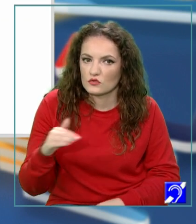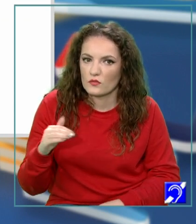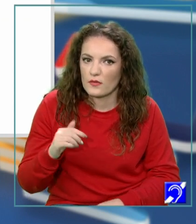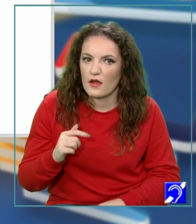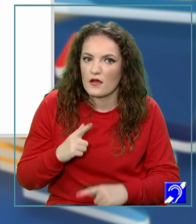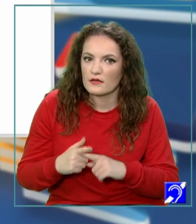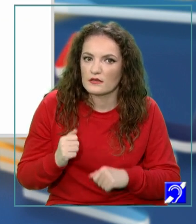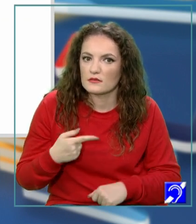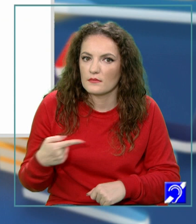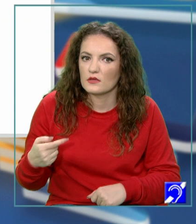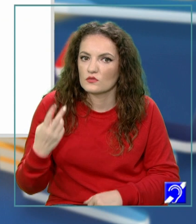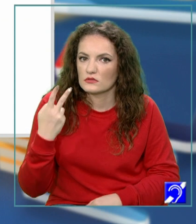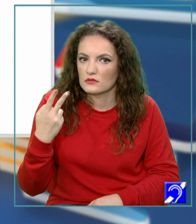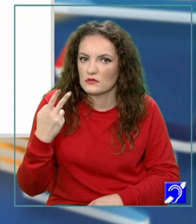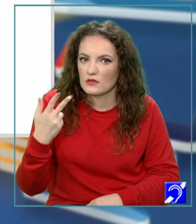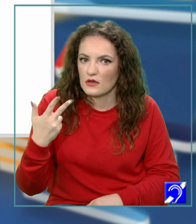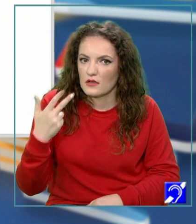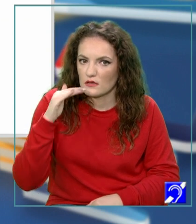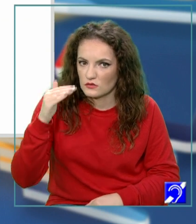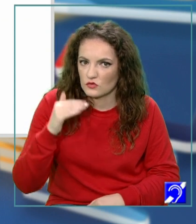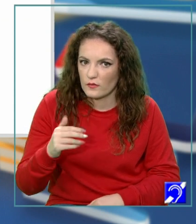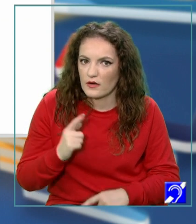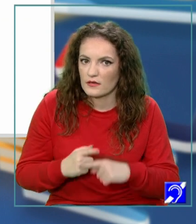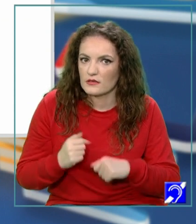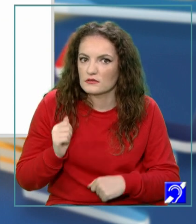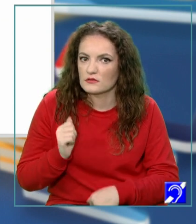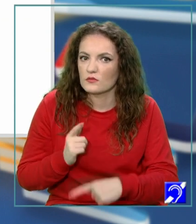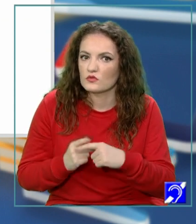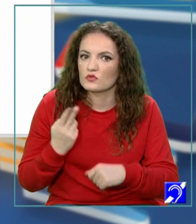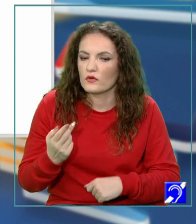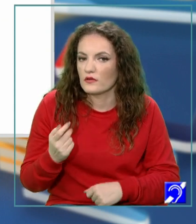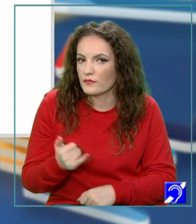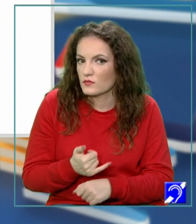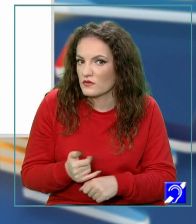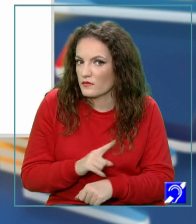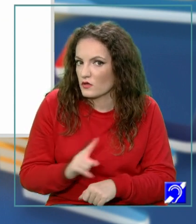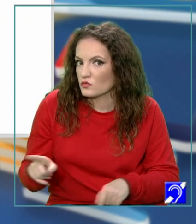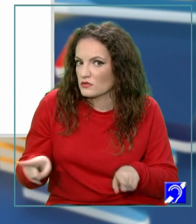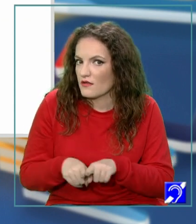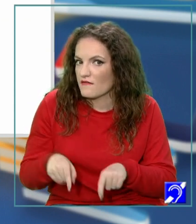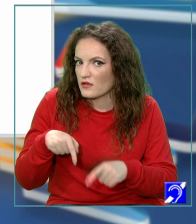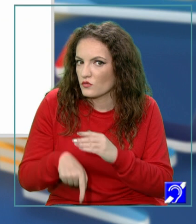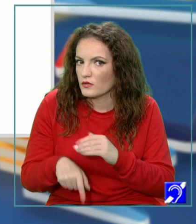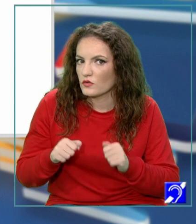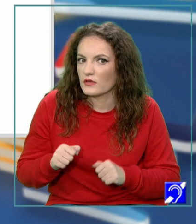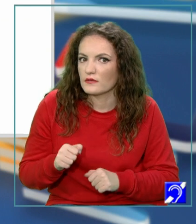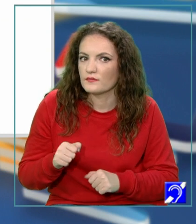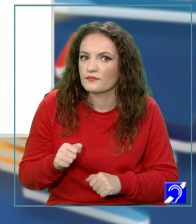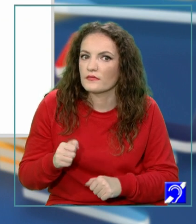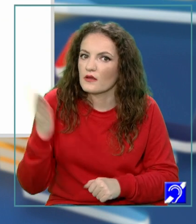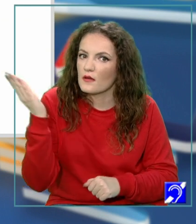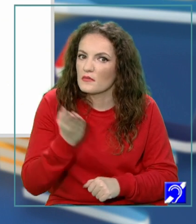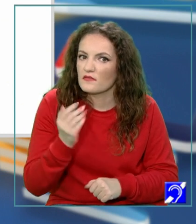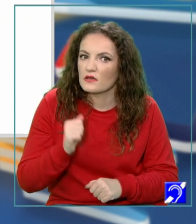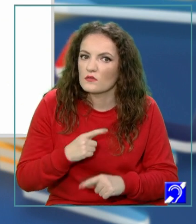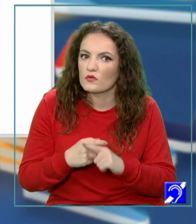3 supra x plus 2. Observăm că cele două fracții nu au același numitor. Pentru aceasta, prima fracție trebuie să o amplific cu x plus 2, a doua fracție trebuie să o